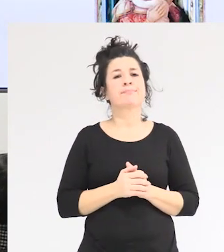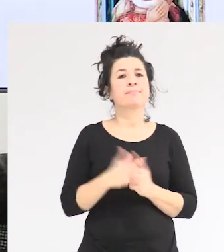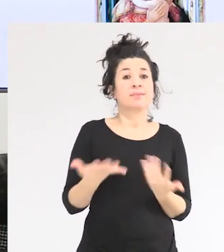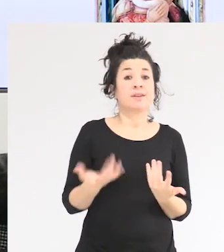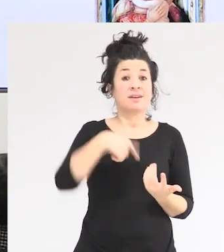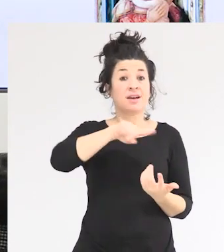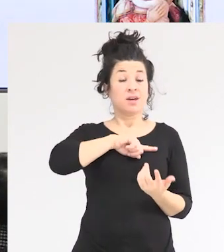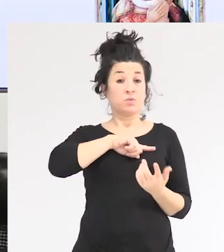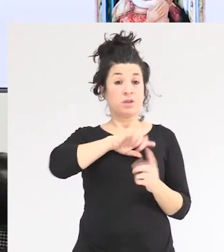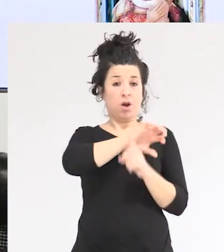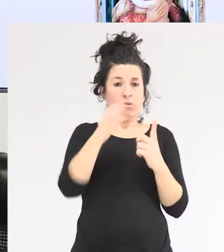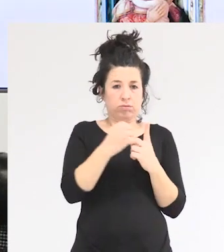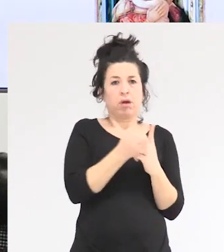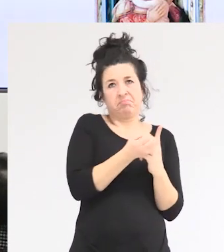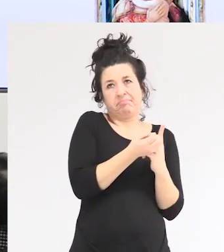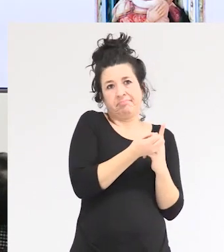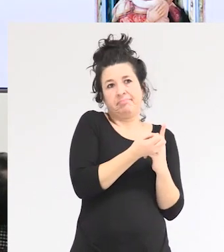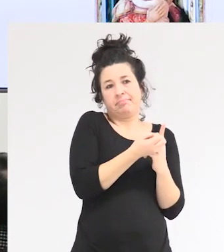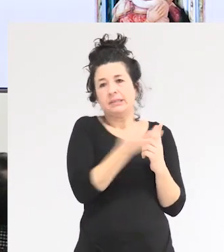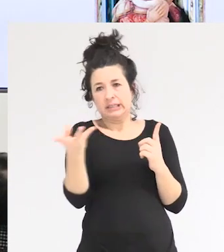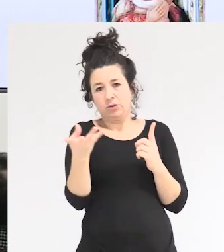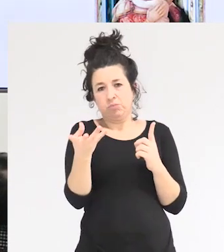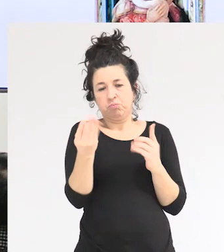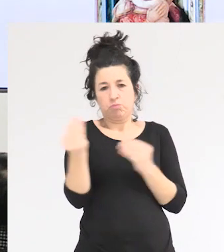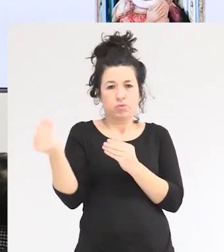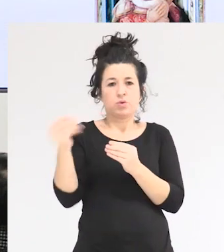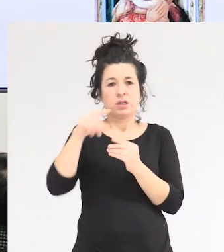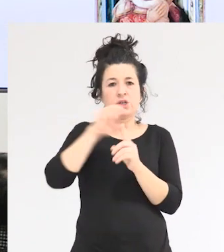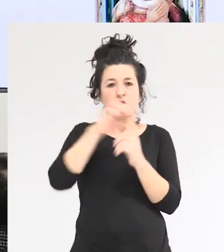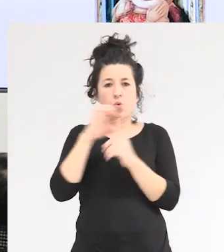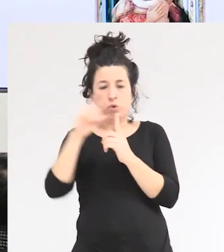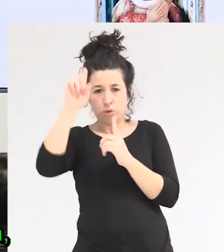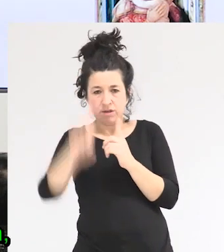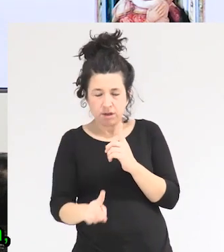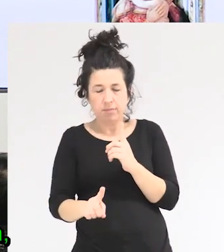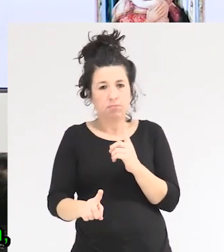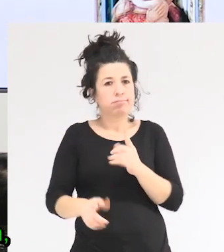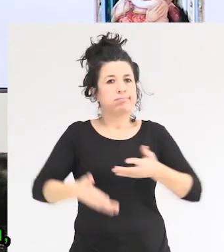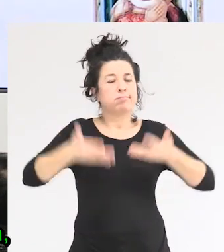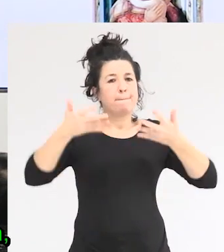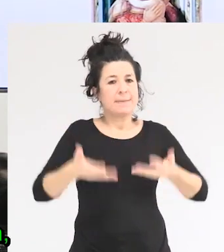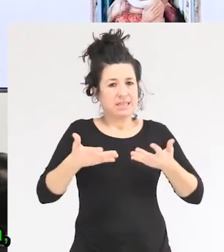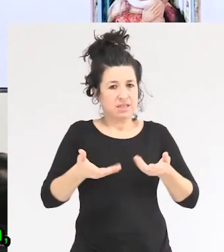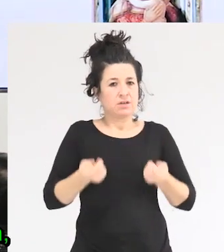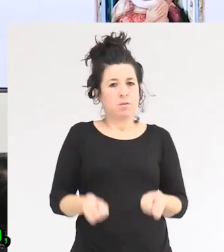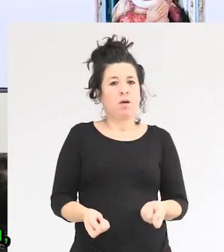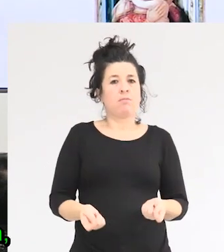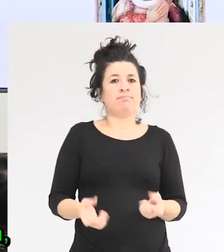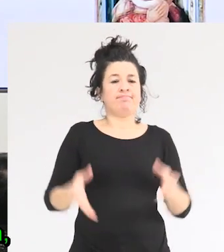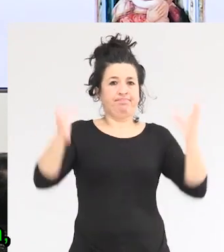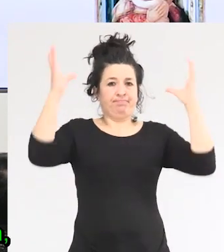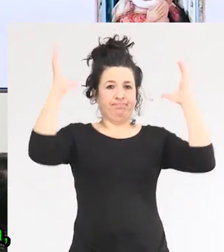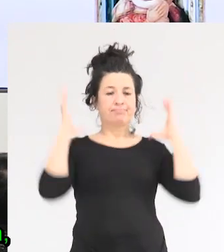kulturan eta beste kultura askotan ere bai, pisu handia dauka oraindik ere, ez? Eta emakumeak ulertzerako orduan,